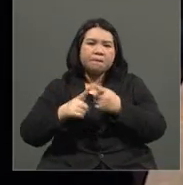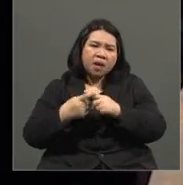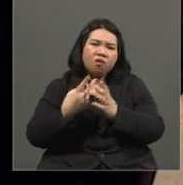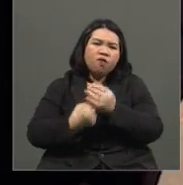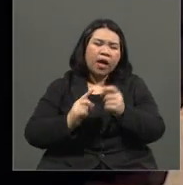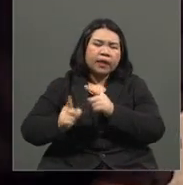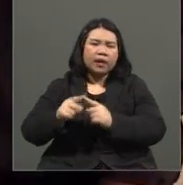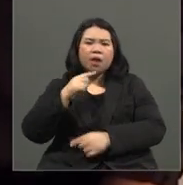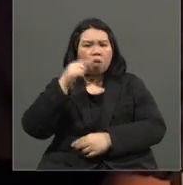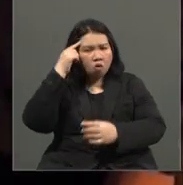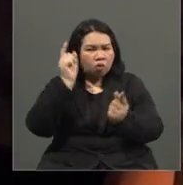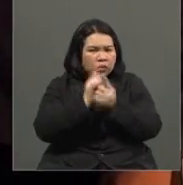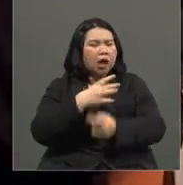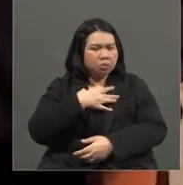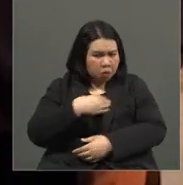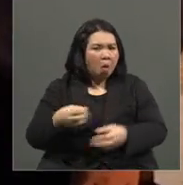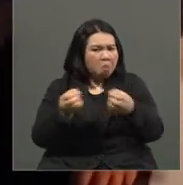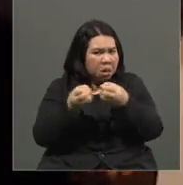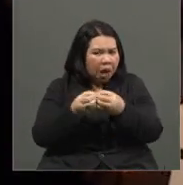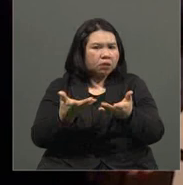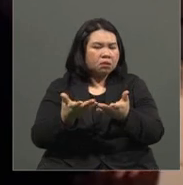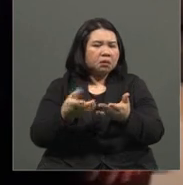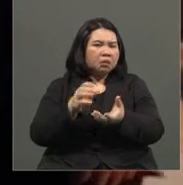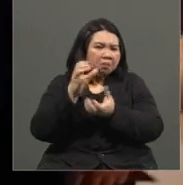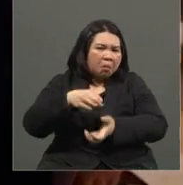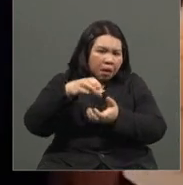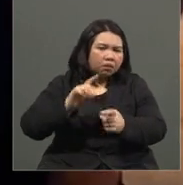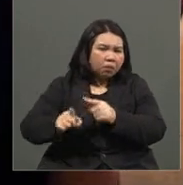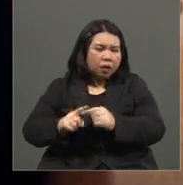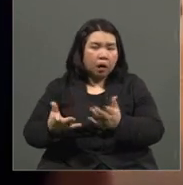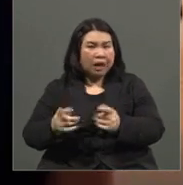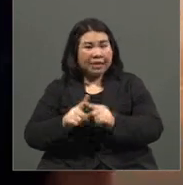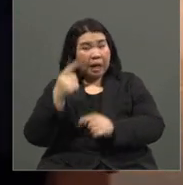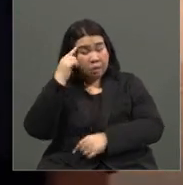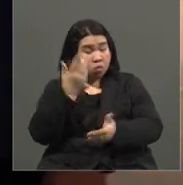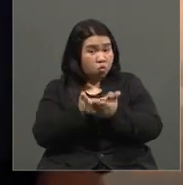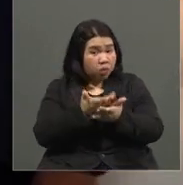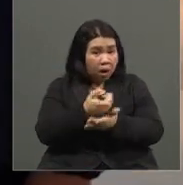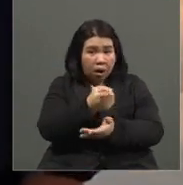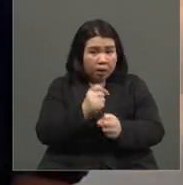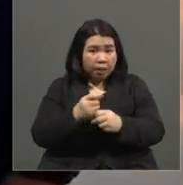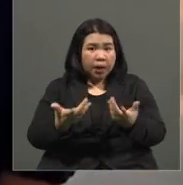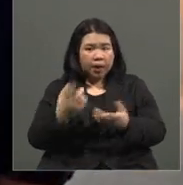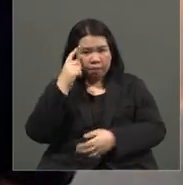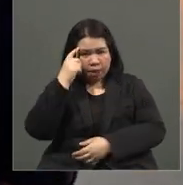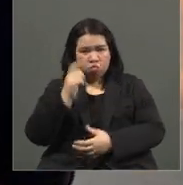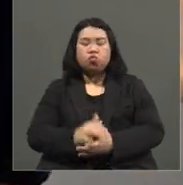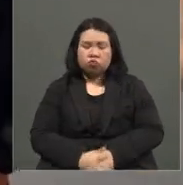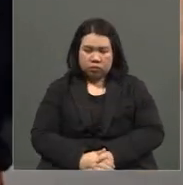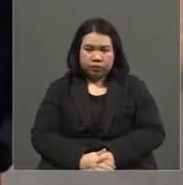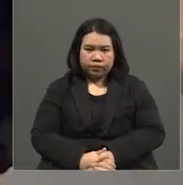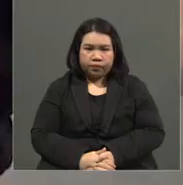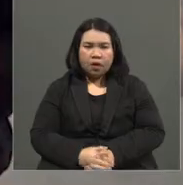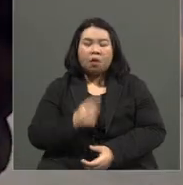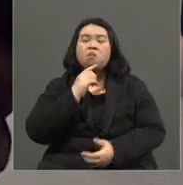เท่าที่เคยรู้จักกันเนี่ยเเชอบเล่นอะไรพวกนี้อ่าก็เลยยังไม่รู้ว่าตกลงเงินมันไปทางนั้นมั้ยใช่ตอนนี้บี่ก้องเบอกว่าเงินตอนเนี้